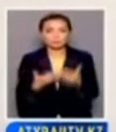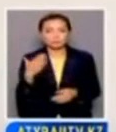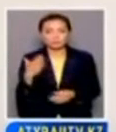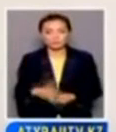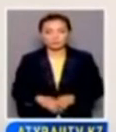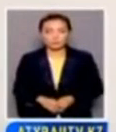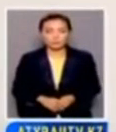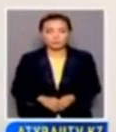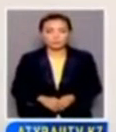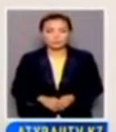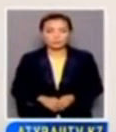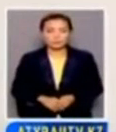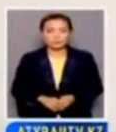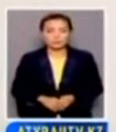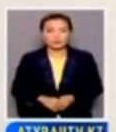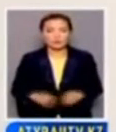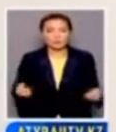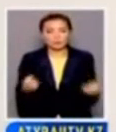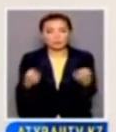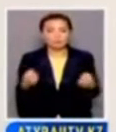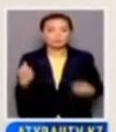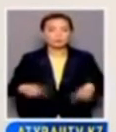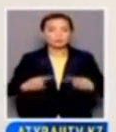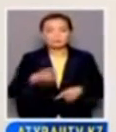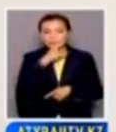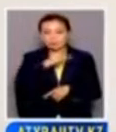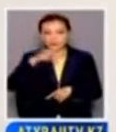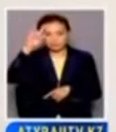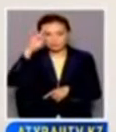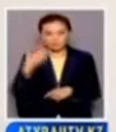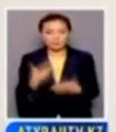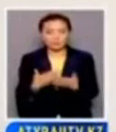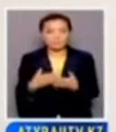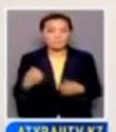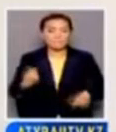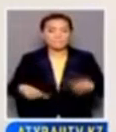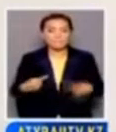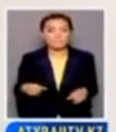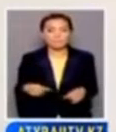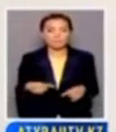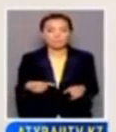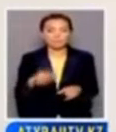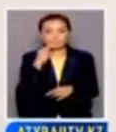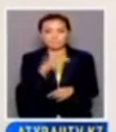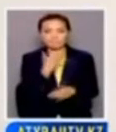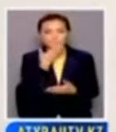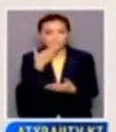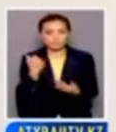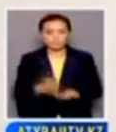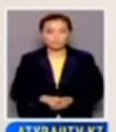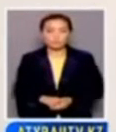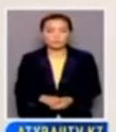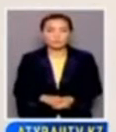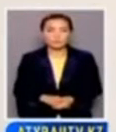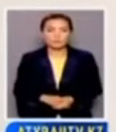аламын. Әсіресе енді футболға тоқталайын, Қазақстанда футбол бір керемет дамып жатыр деп енді айтуға